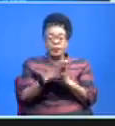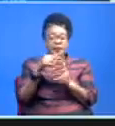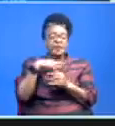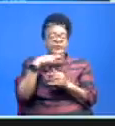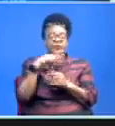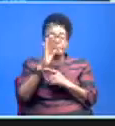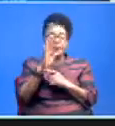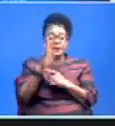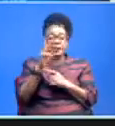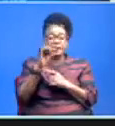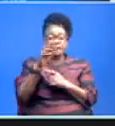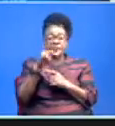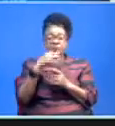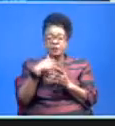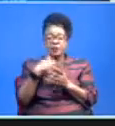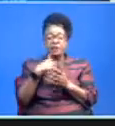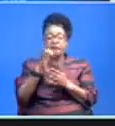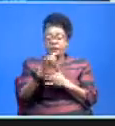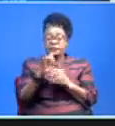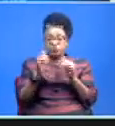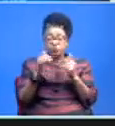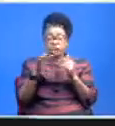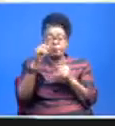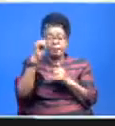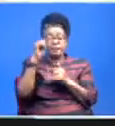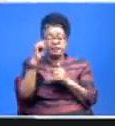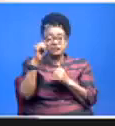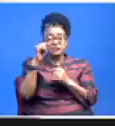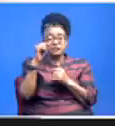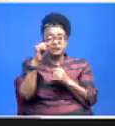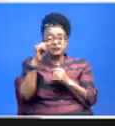Mutai ametuandalia taarifa hiyo kutoka pwani Mombasa.